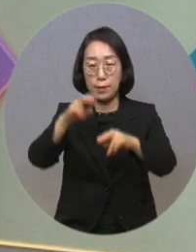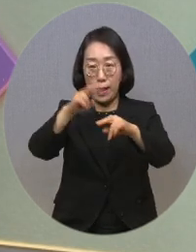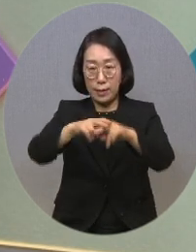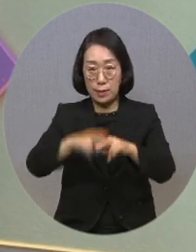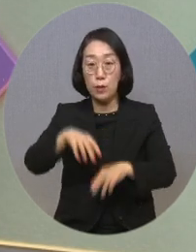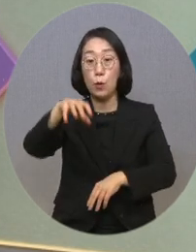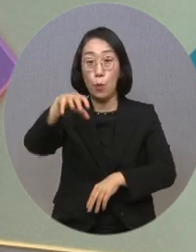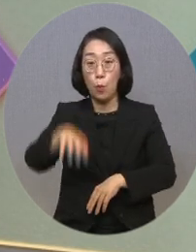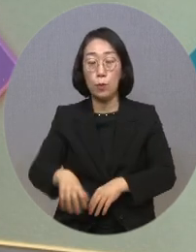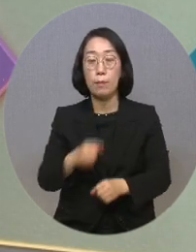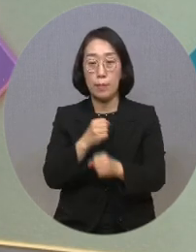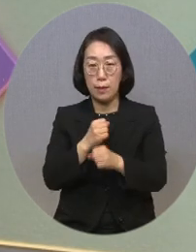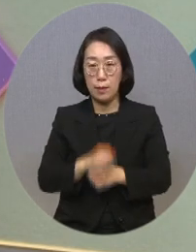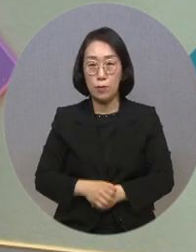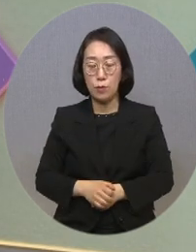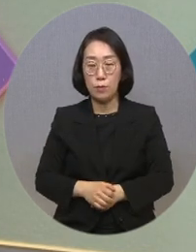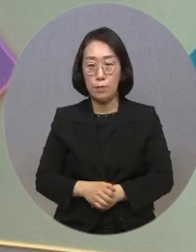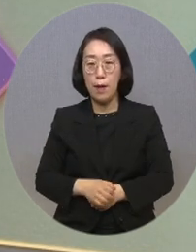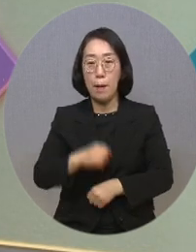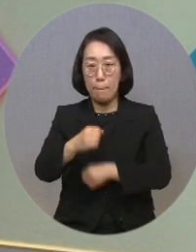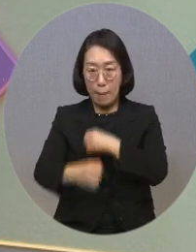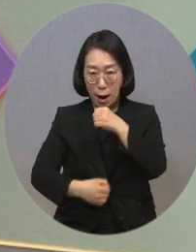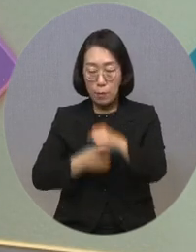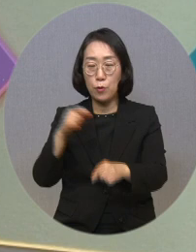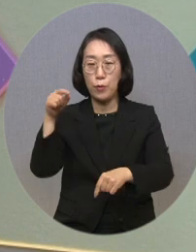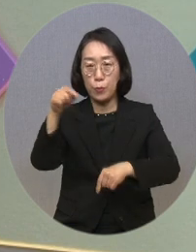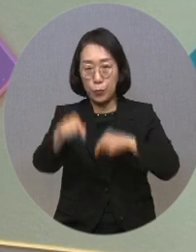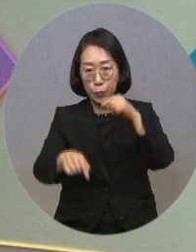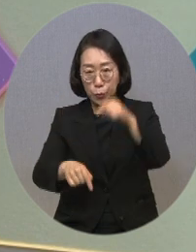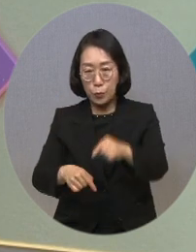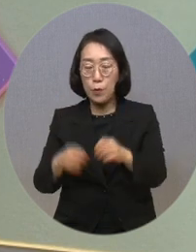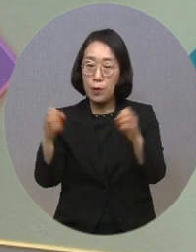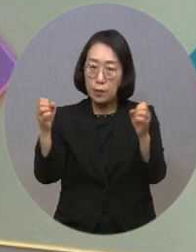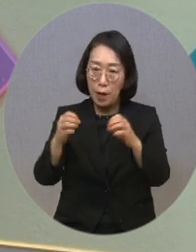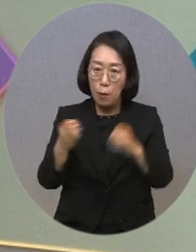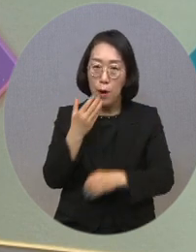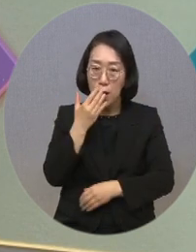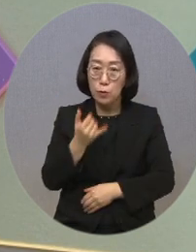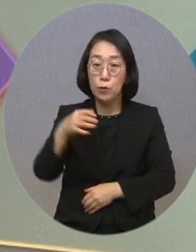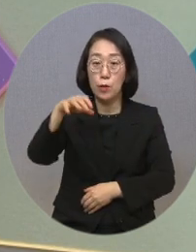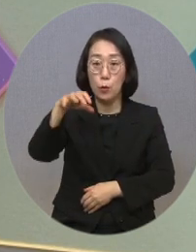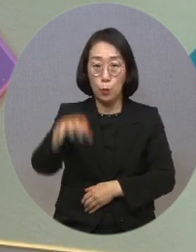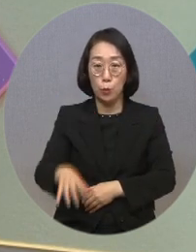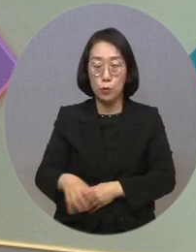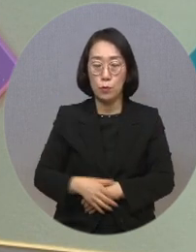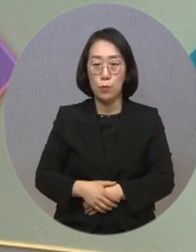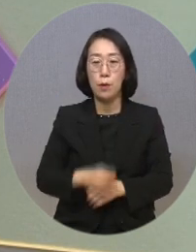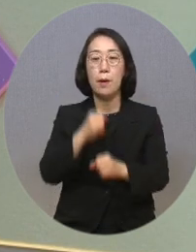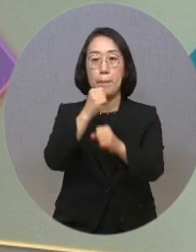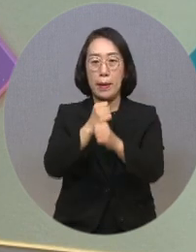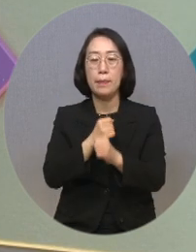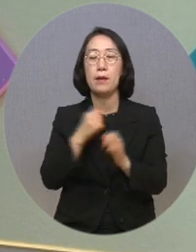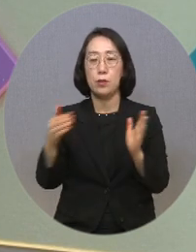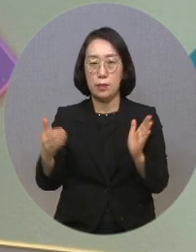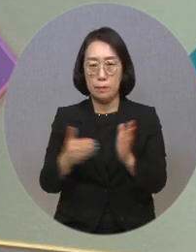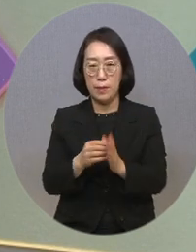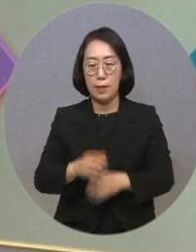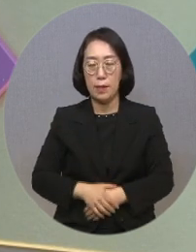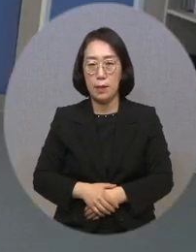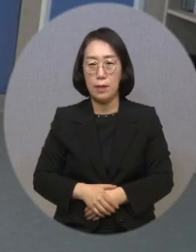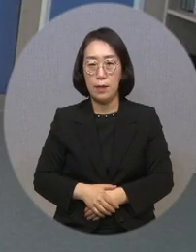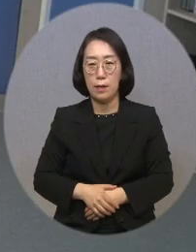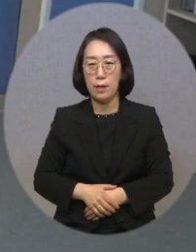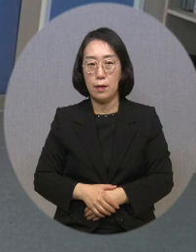오셔서 차도 마시고 또 담소도 나눌 수 있는 그런 공간으로 조성을 했습니다. 그게 이제